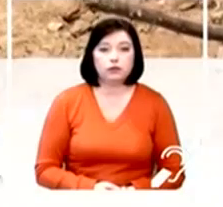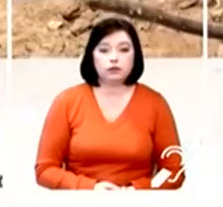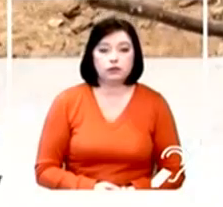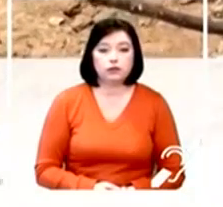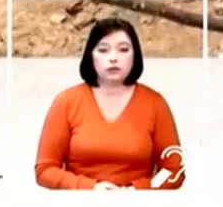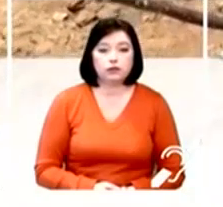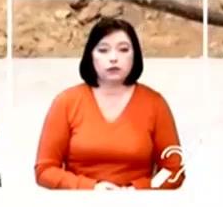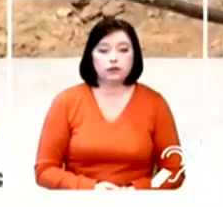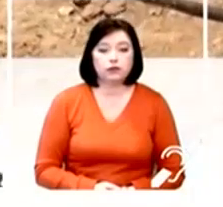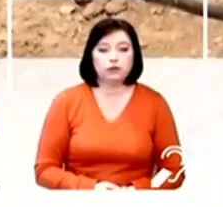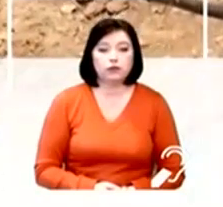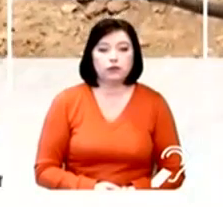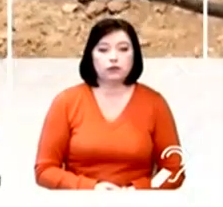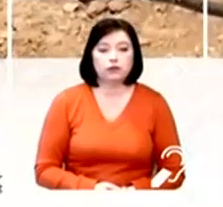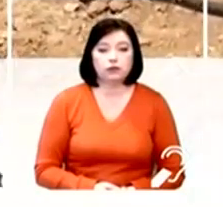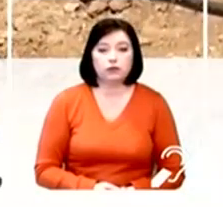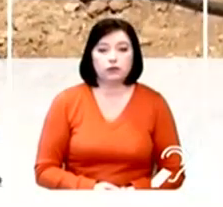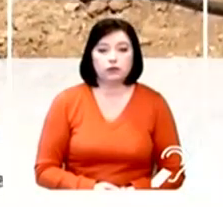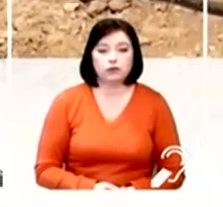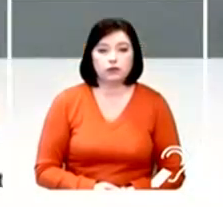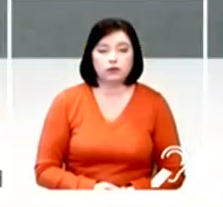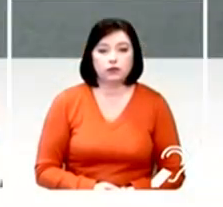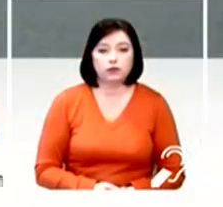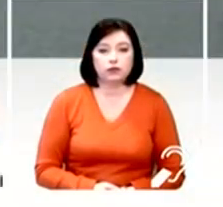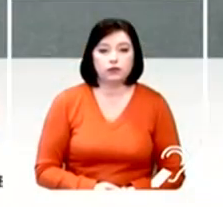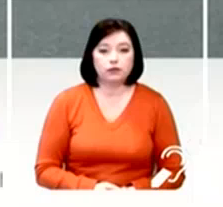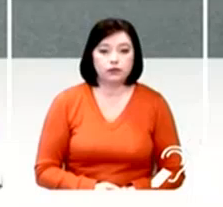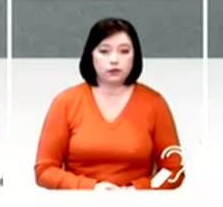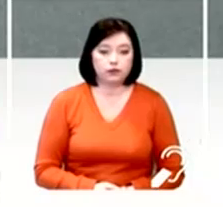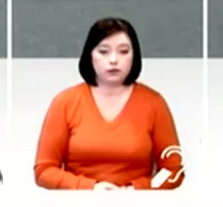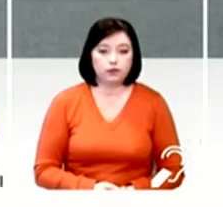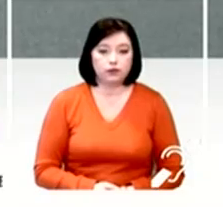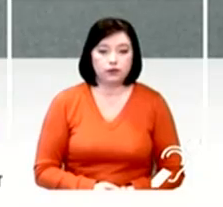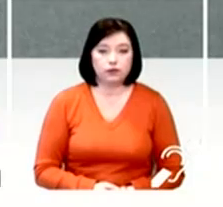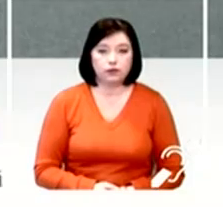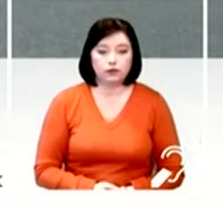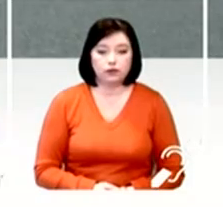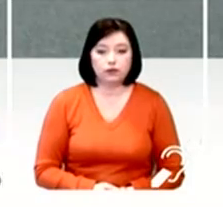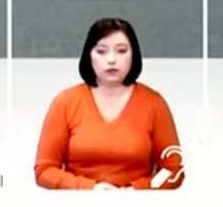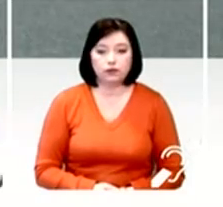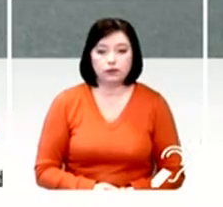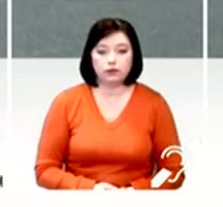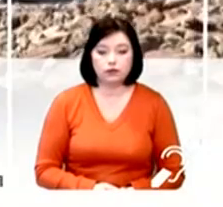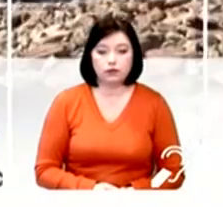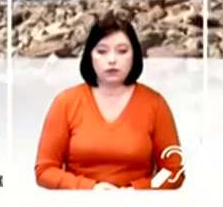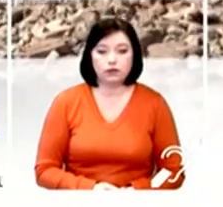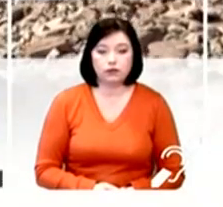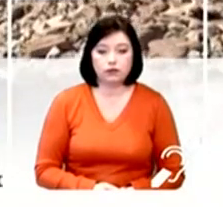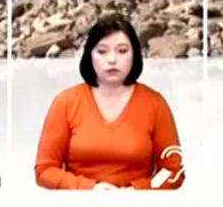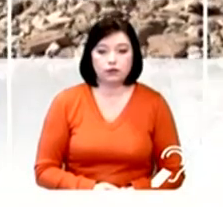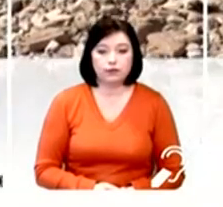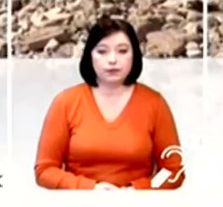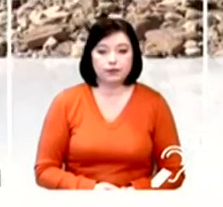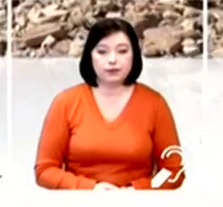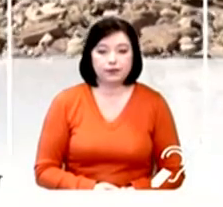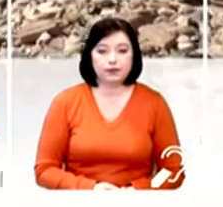de peces y, bueno, yo creo que es que tiene que ser. No puede ser de otra manera. En mis 66 años de vida